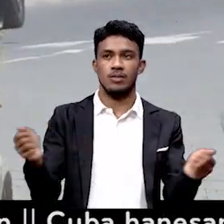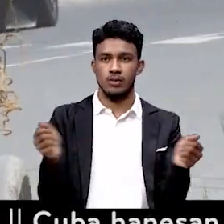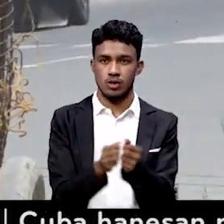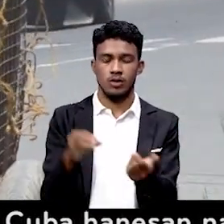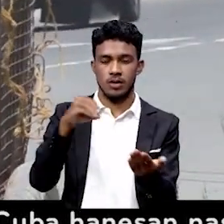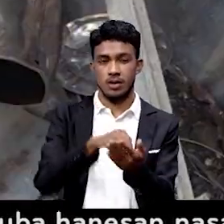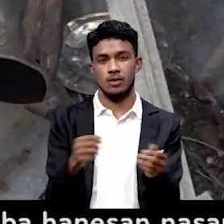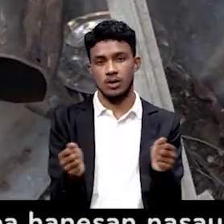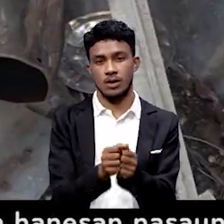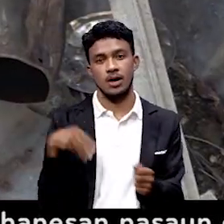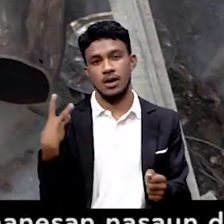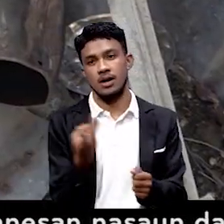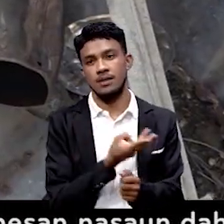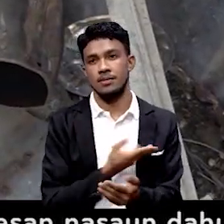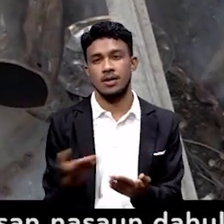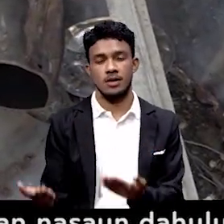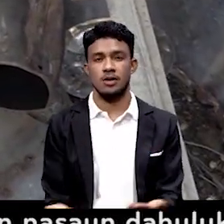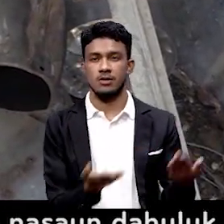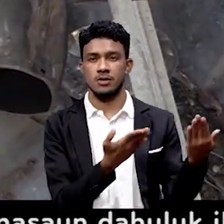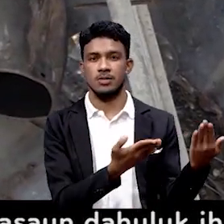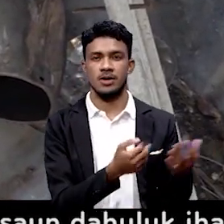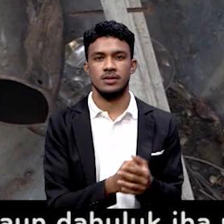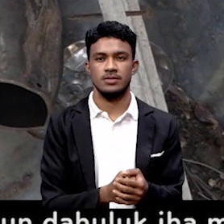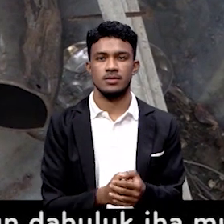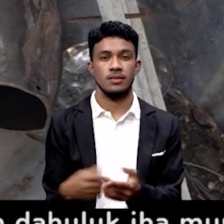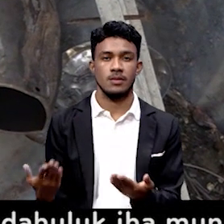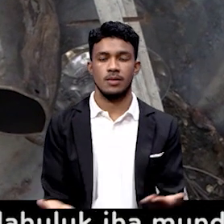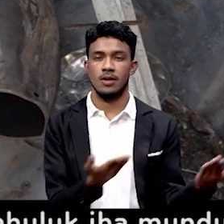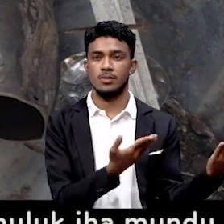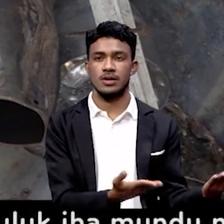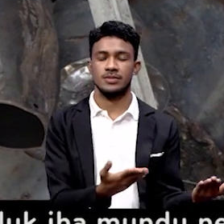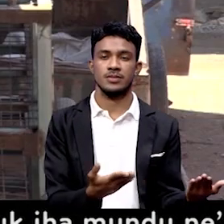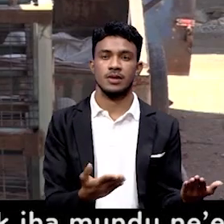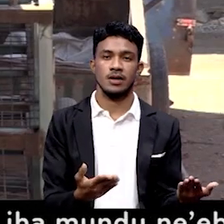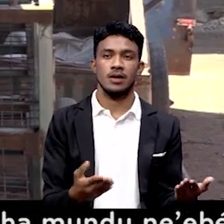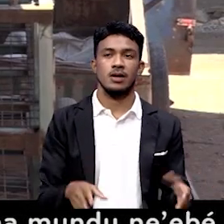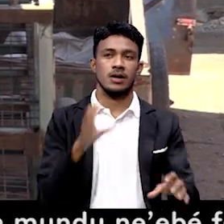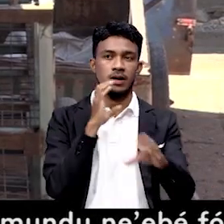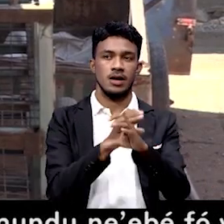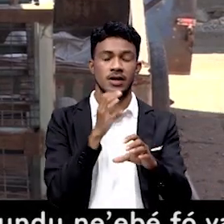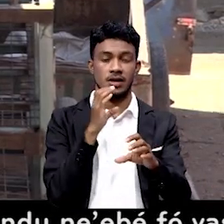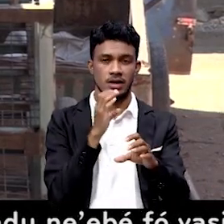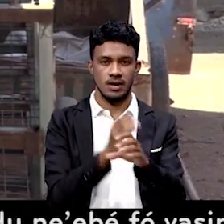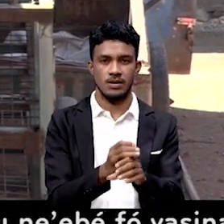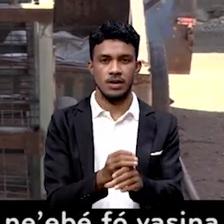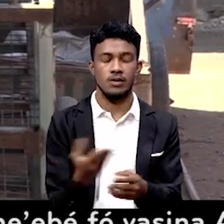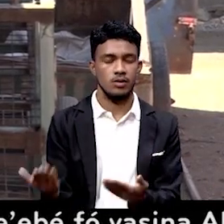maka ami se lor ba kharai te sin ruai ita mak se lor ba